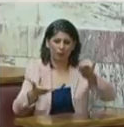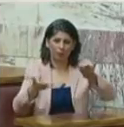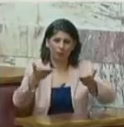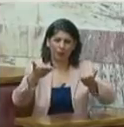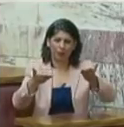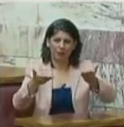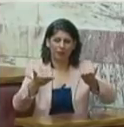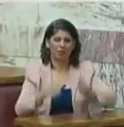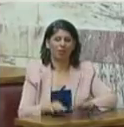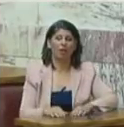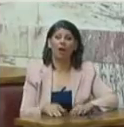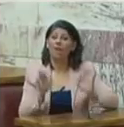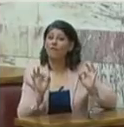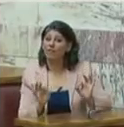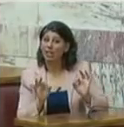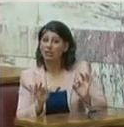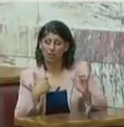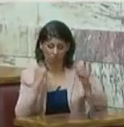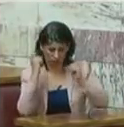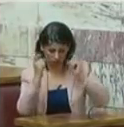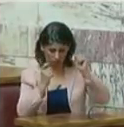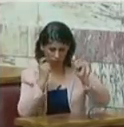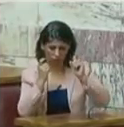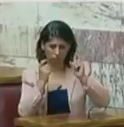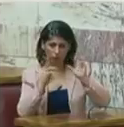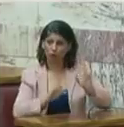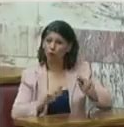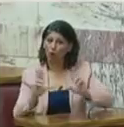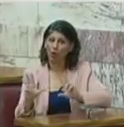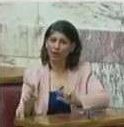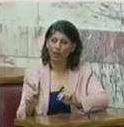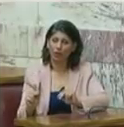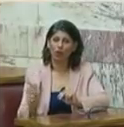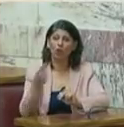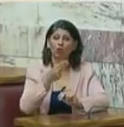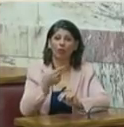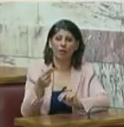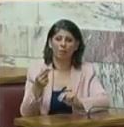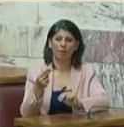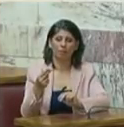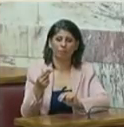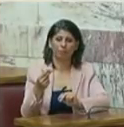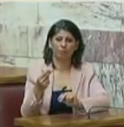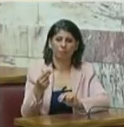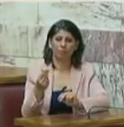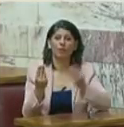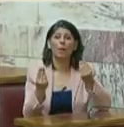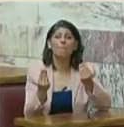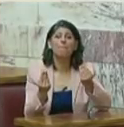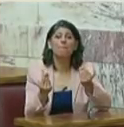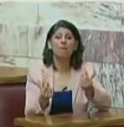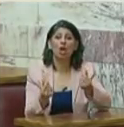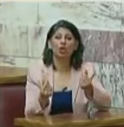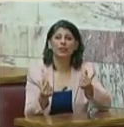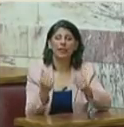Και βεβαίως μας απασχολεί εξίσου το ζήτημα της ποιότητας αυτής της